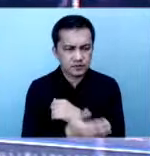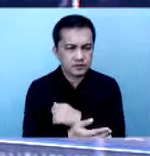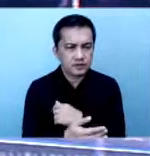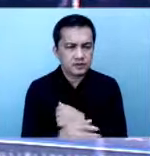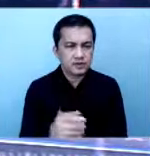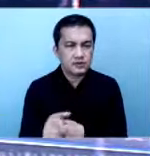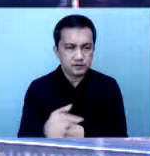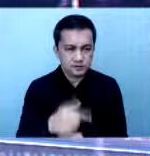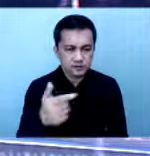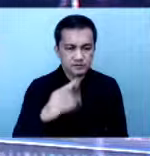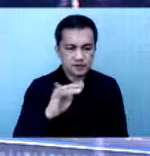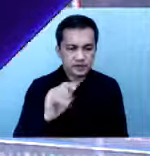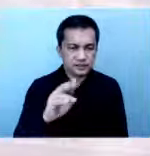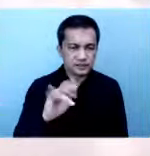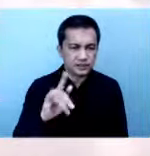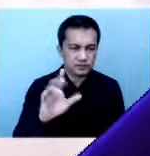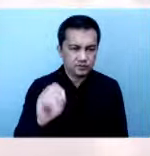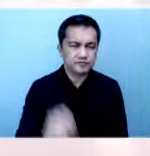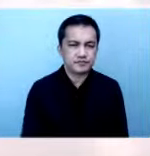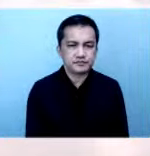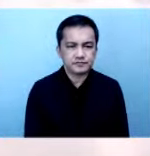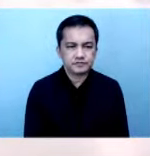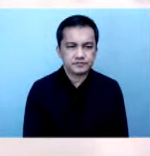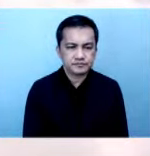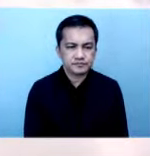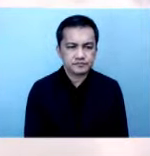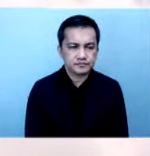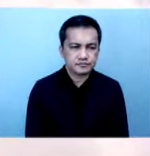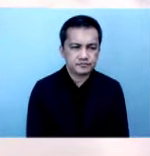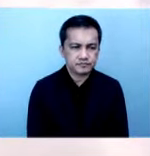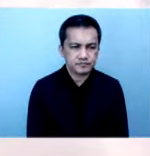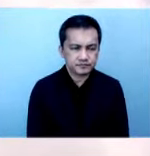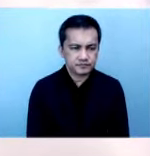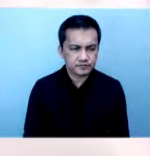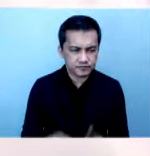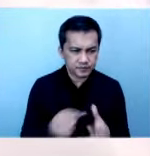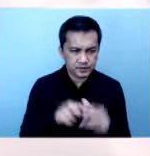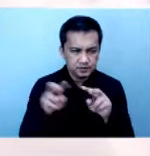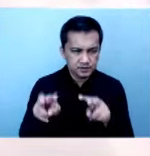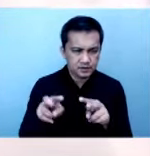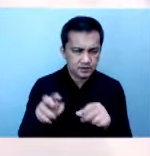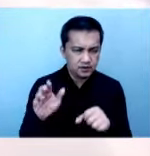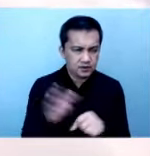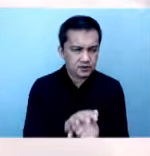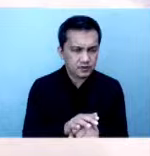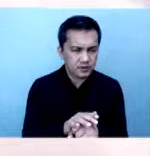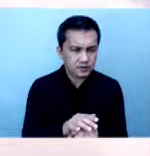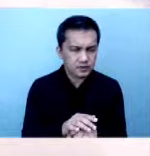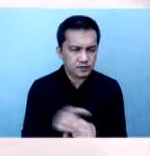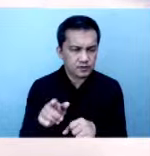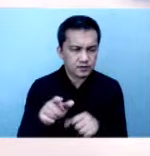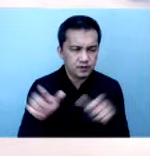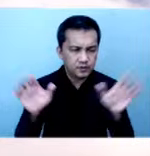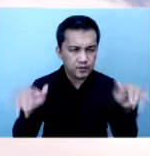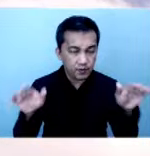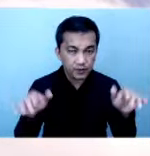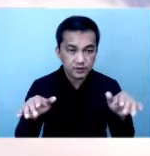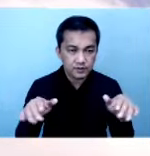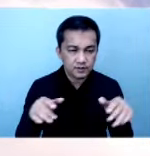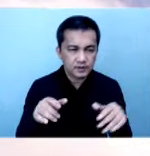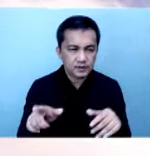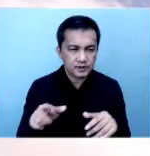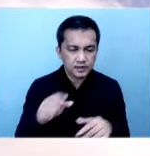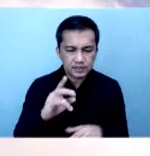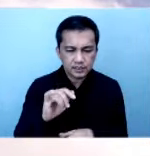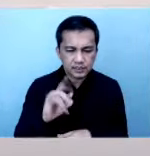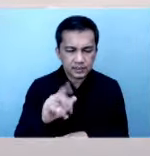yan si Brian Castillo. Sa unang tingin, parang napuno na mga nagliliparang ibon ang himpapawid ng Camp O'Donnell sa